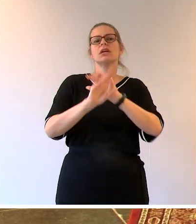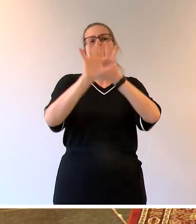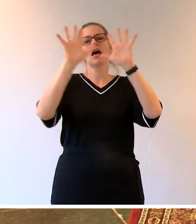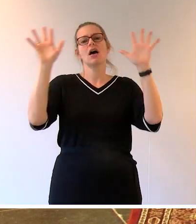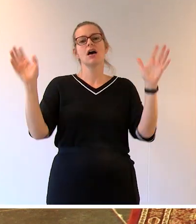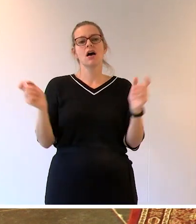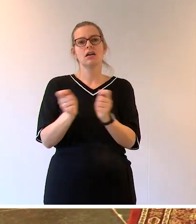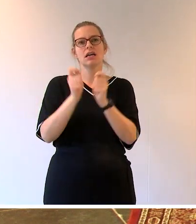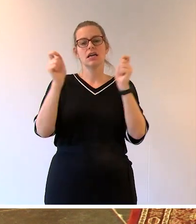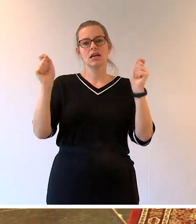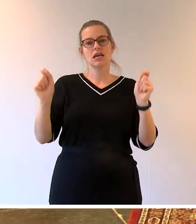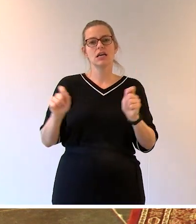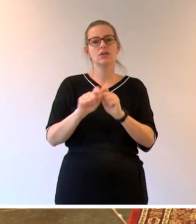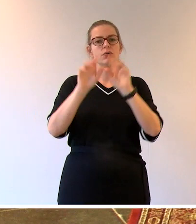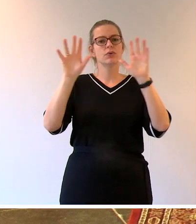halleluja,